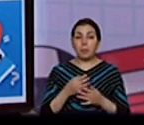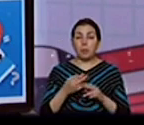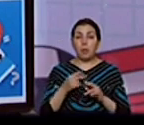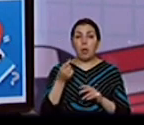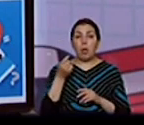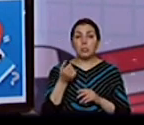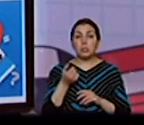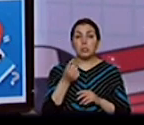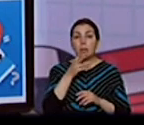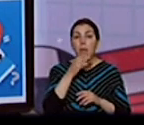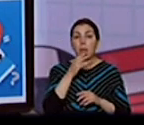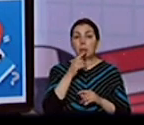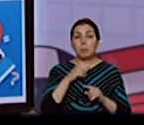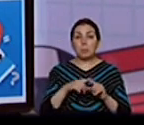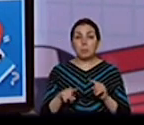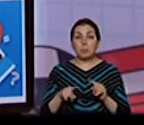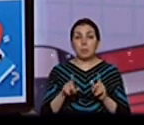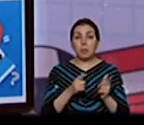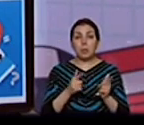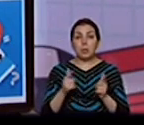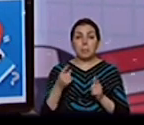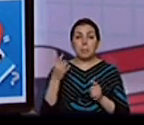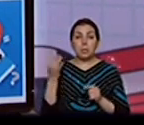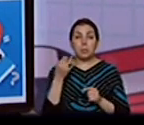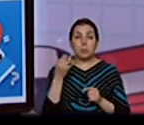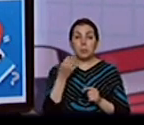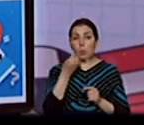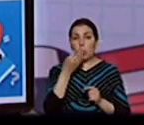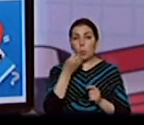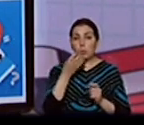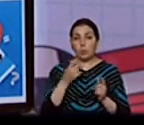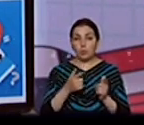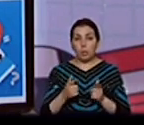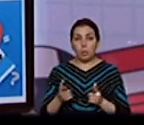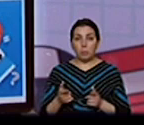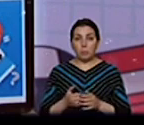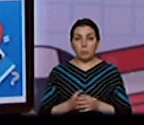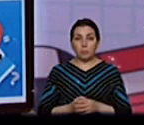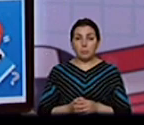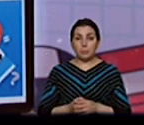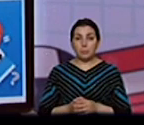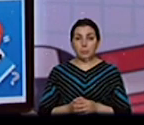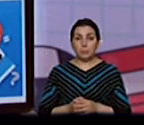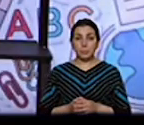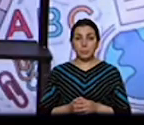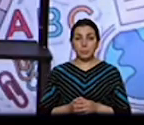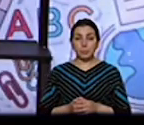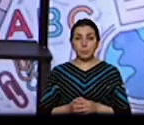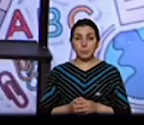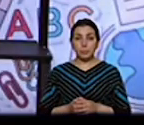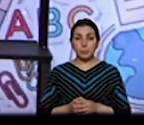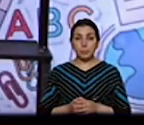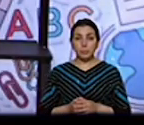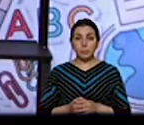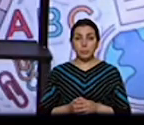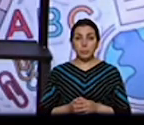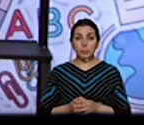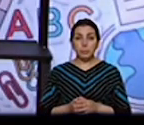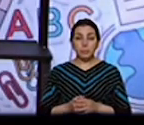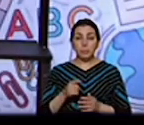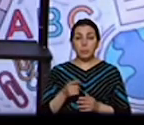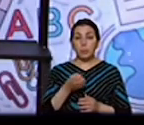ichida mana shunday ajoyib gul hosil bo'ladi. Va bu gullarni